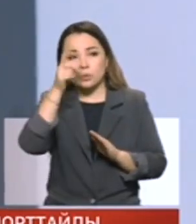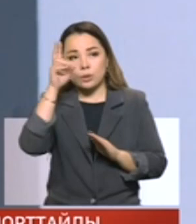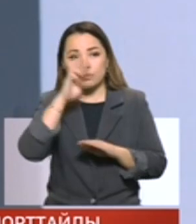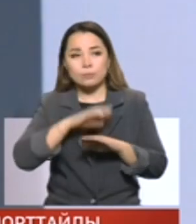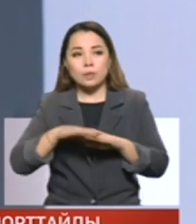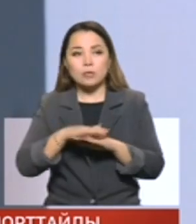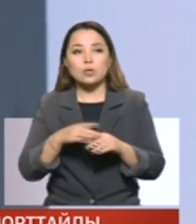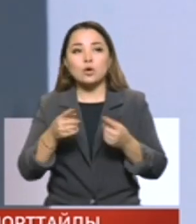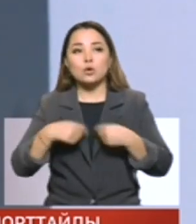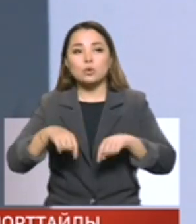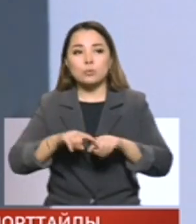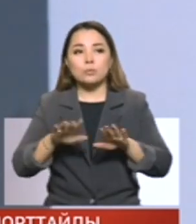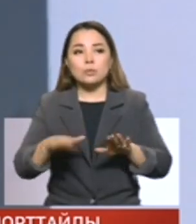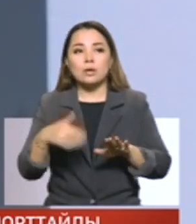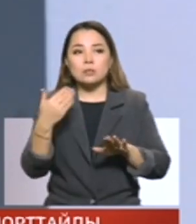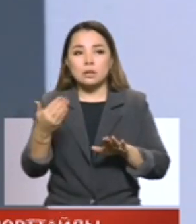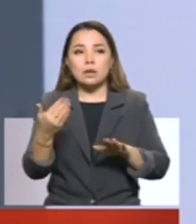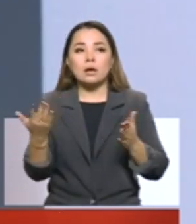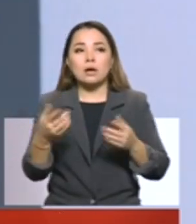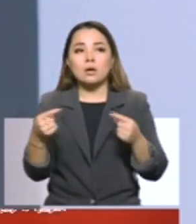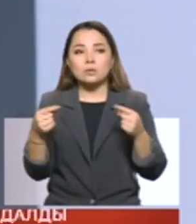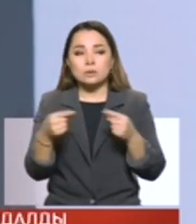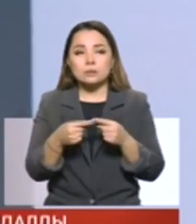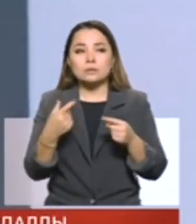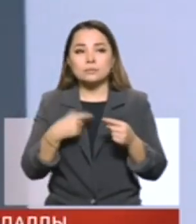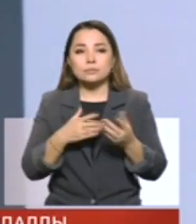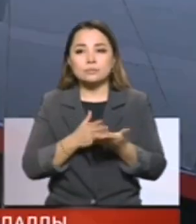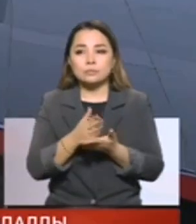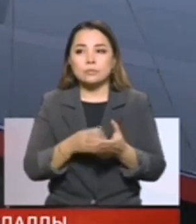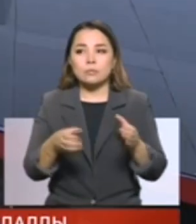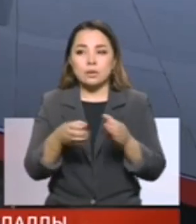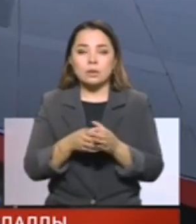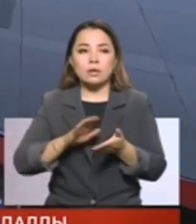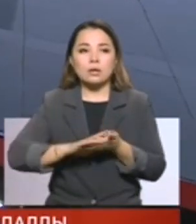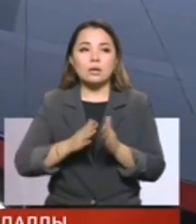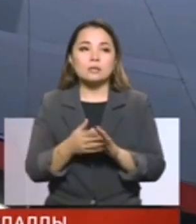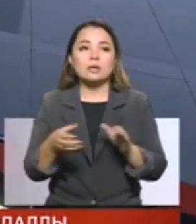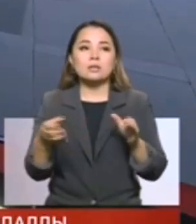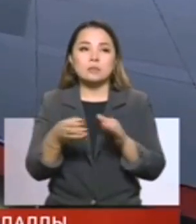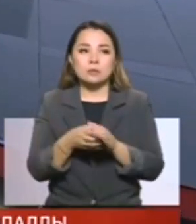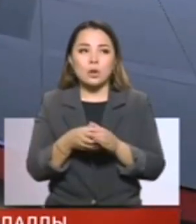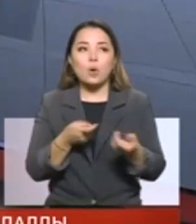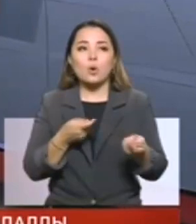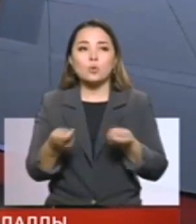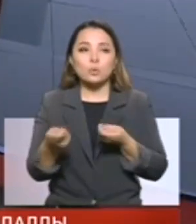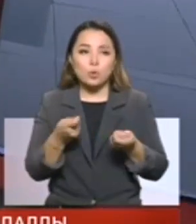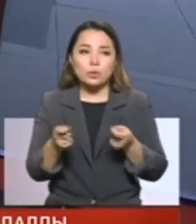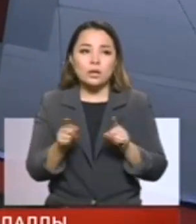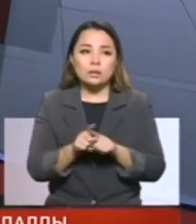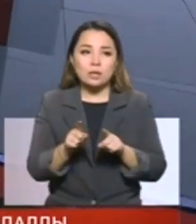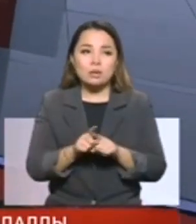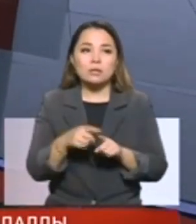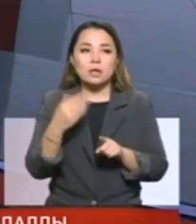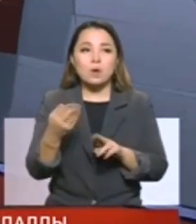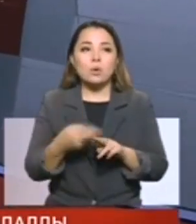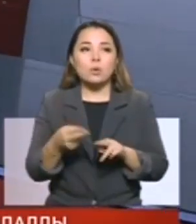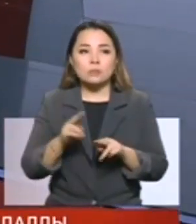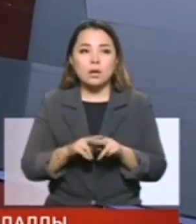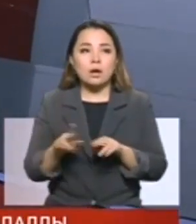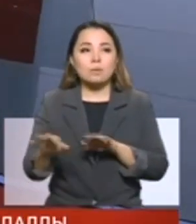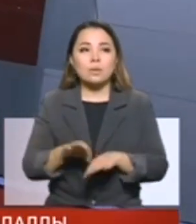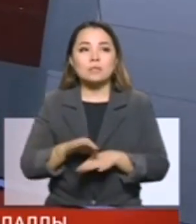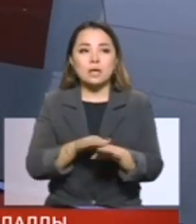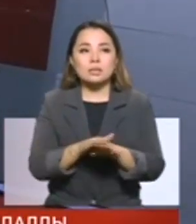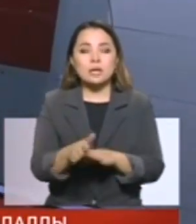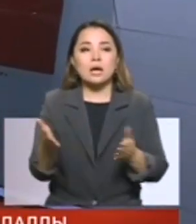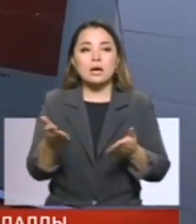мемлекеттер ұйымының қалай өзінің саяси аренадағы рөлі қандай, жалпы осы процестерге